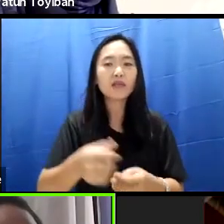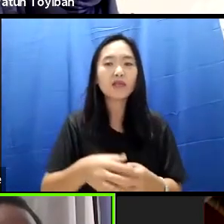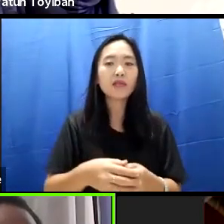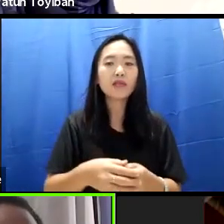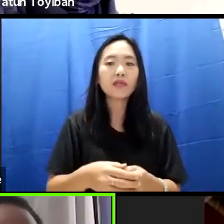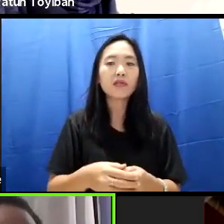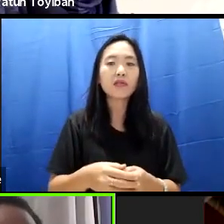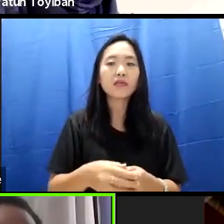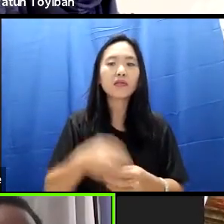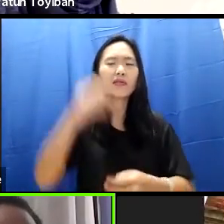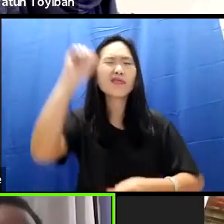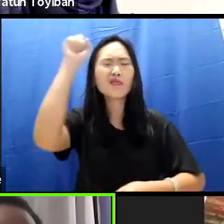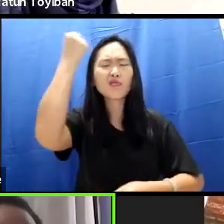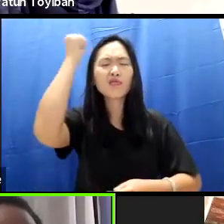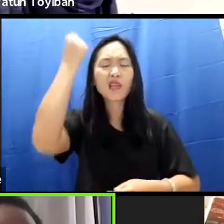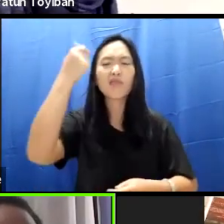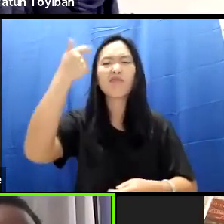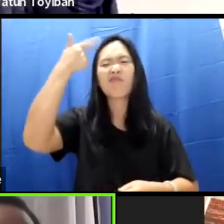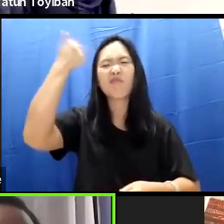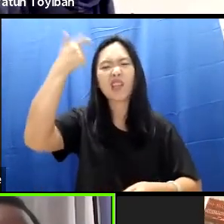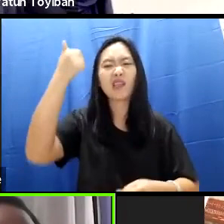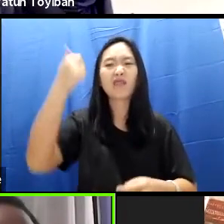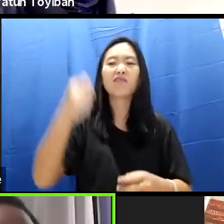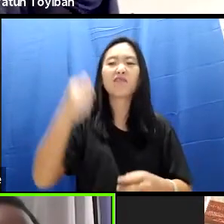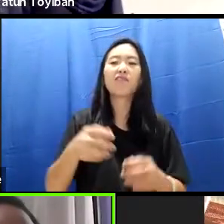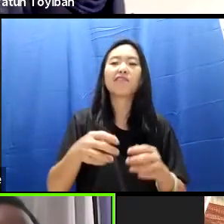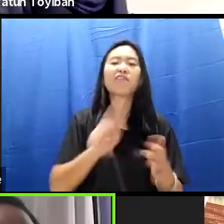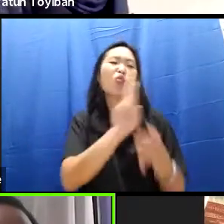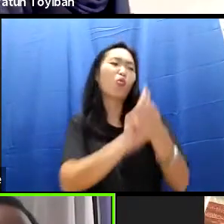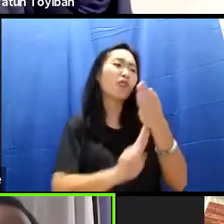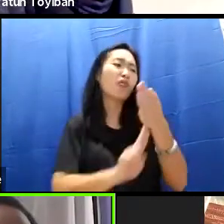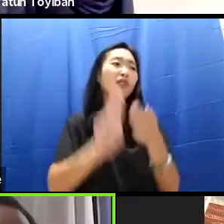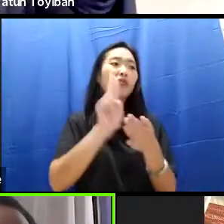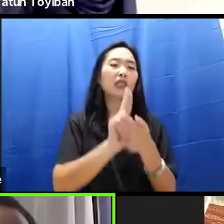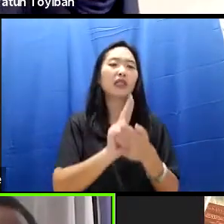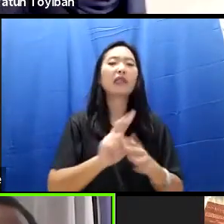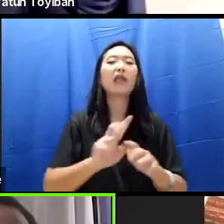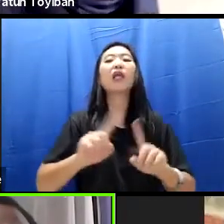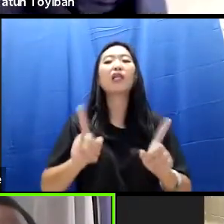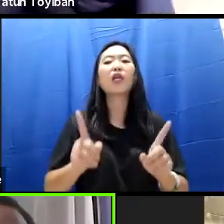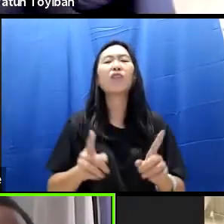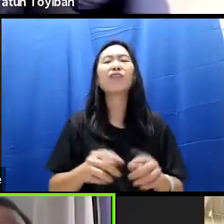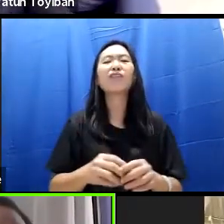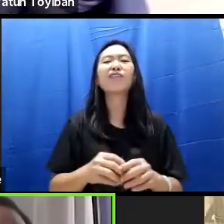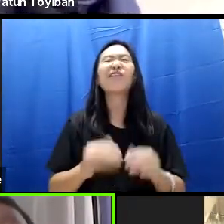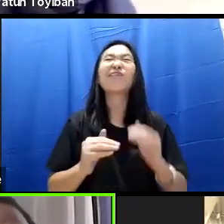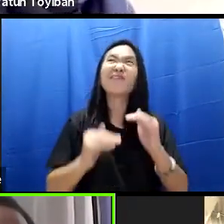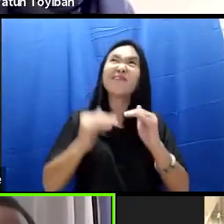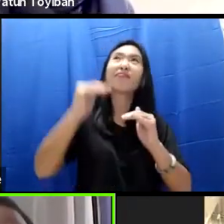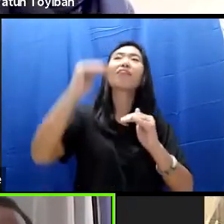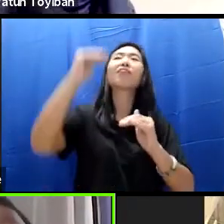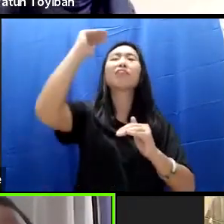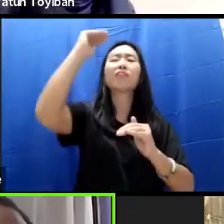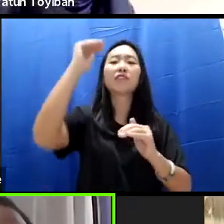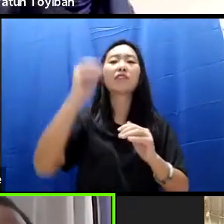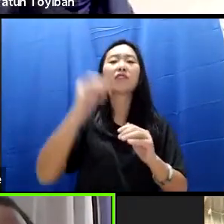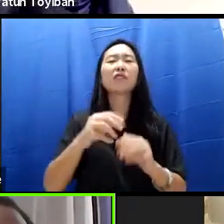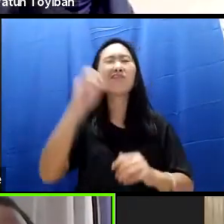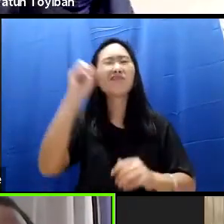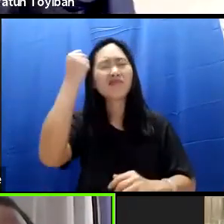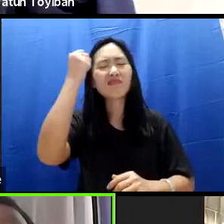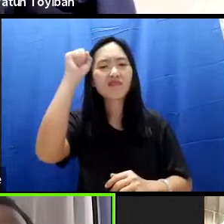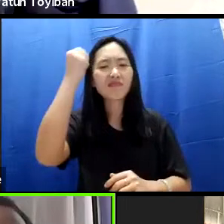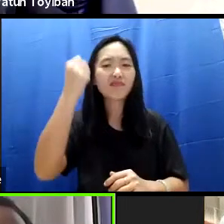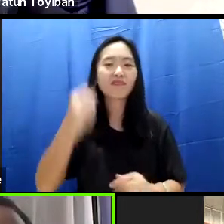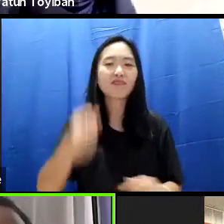kalau menurut saya itu karena terpapar dengan nilai-nilai gender yang baru diadopsi, dan juga